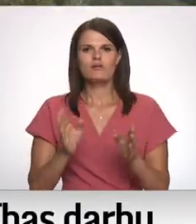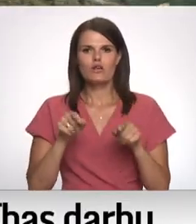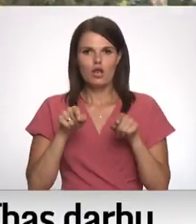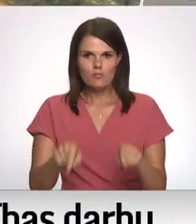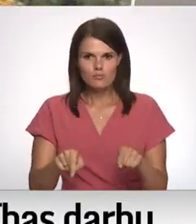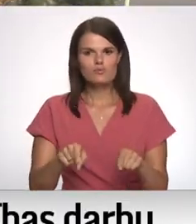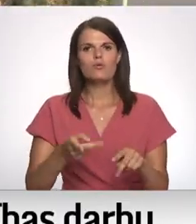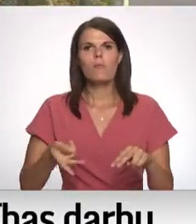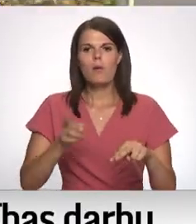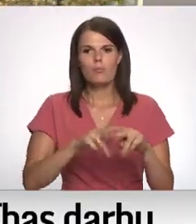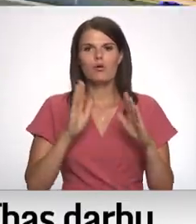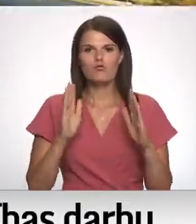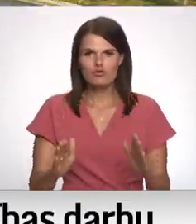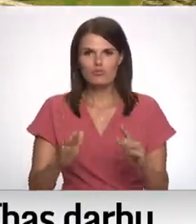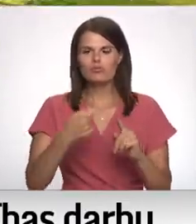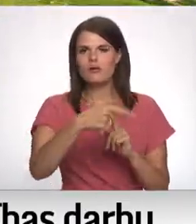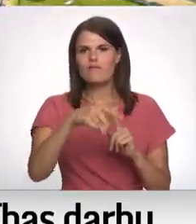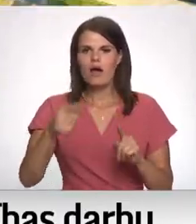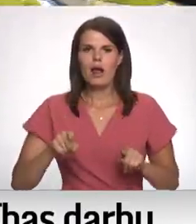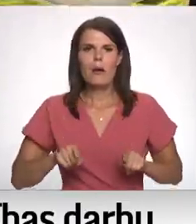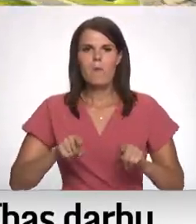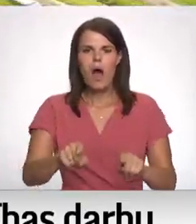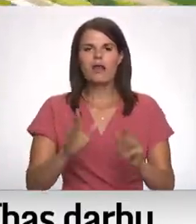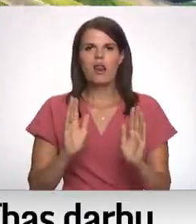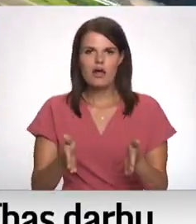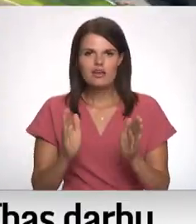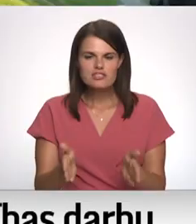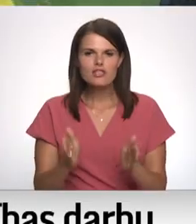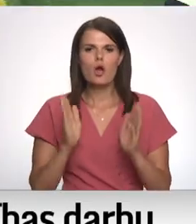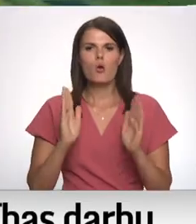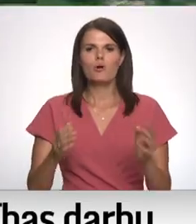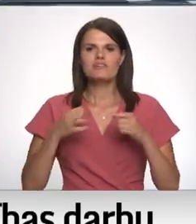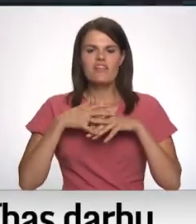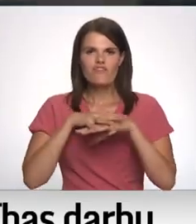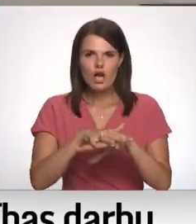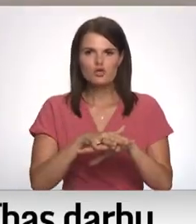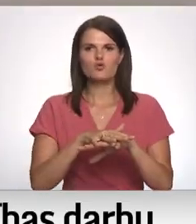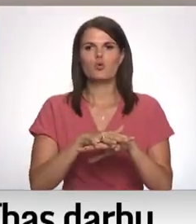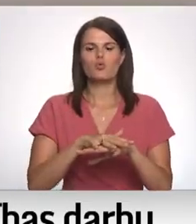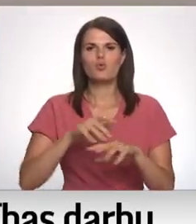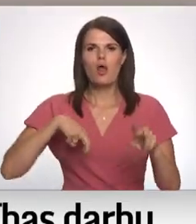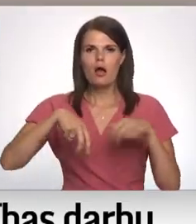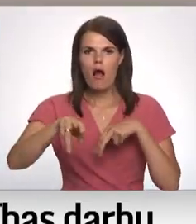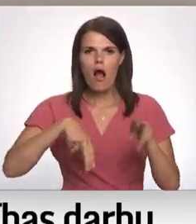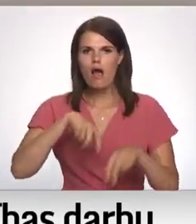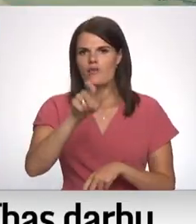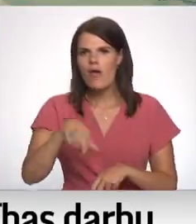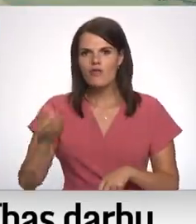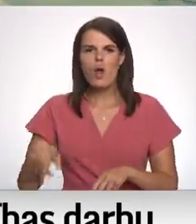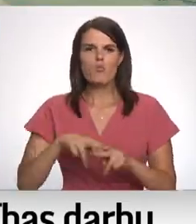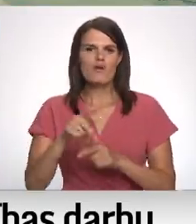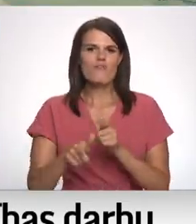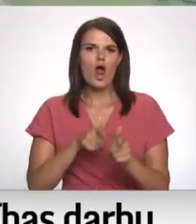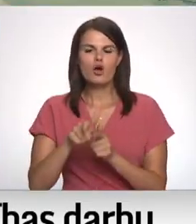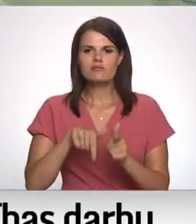trasei. Klāt nāks arī vairāki paralēlie ceļi, nāks infrastruktūra gājējiem un velosipēdistiem.